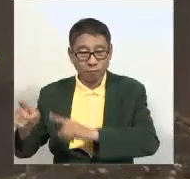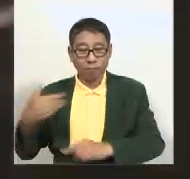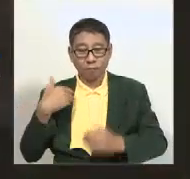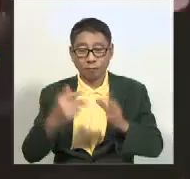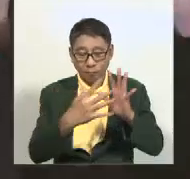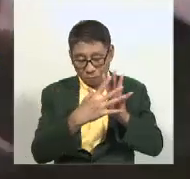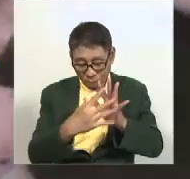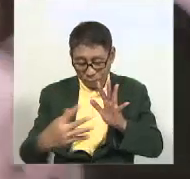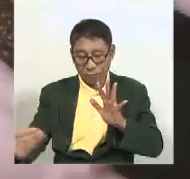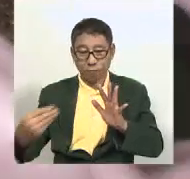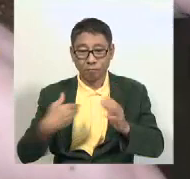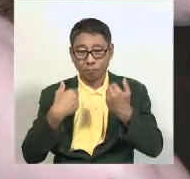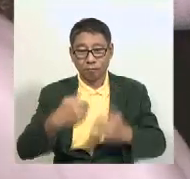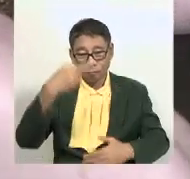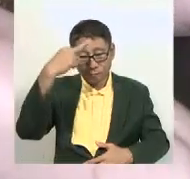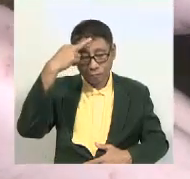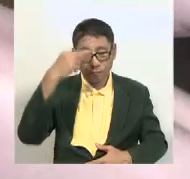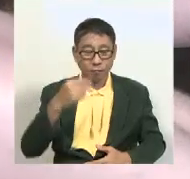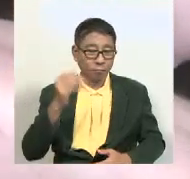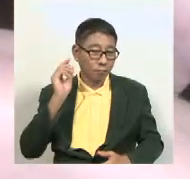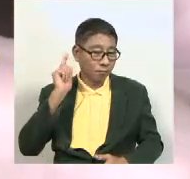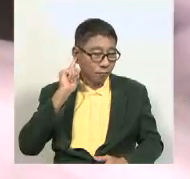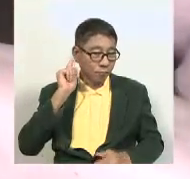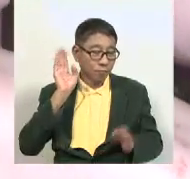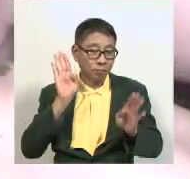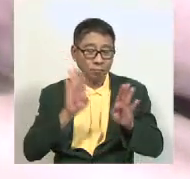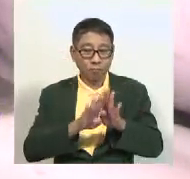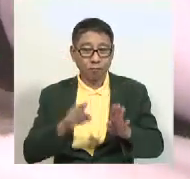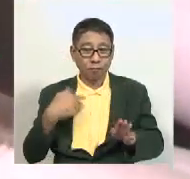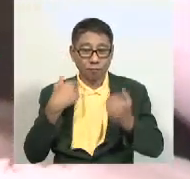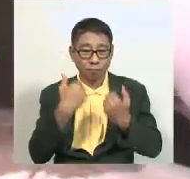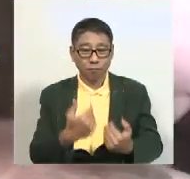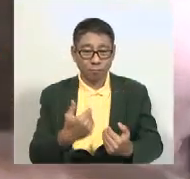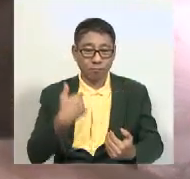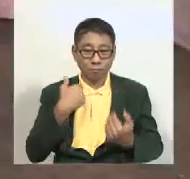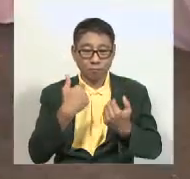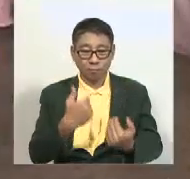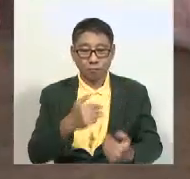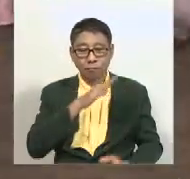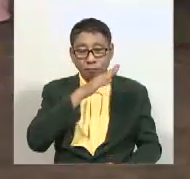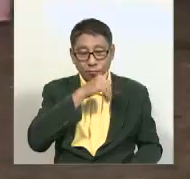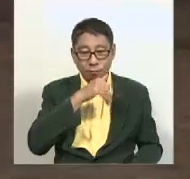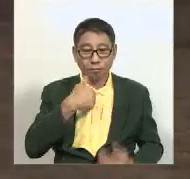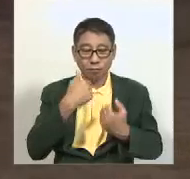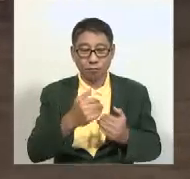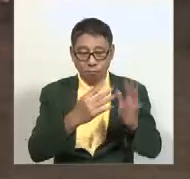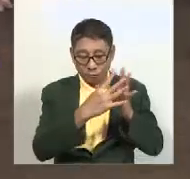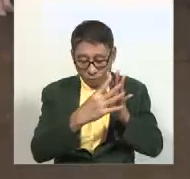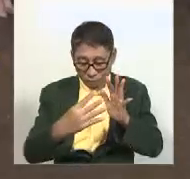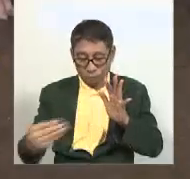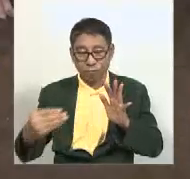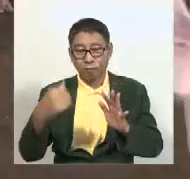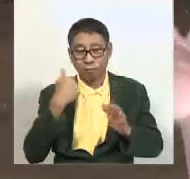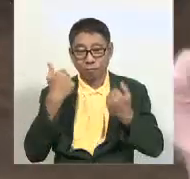จจะติดเชื้อได้ไม่ว่าจะเป็นโรคไข้หูดับหรือว่าสเตปโตคอคัสซูอิดนะคะซึ่งมีการรับเชื้อเข้